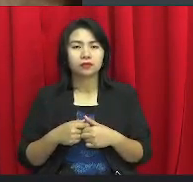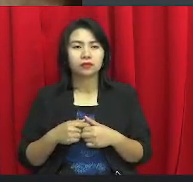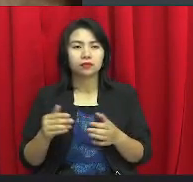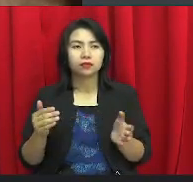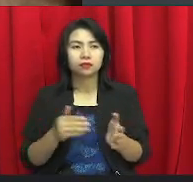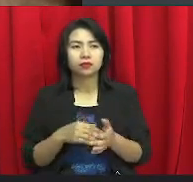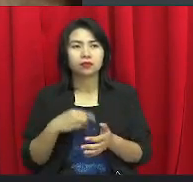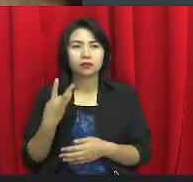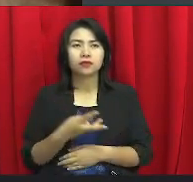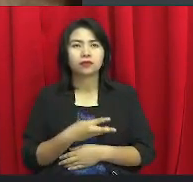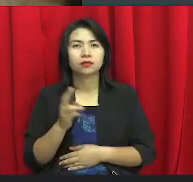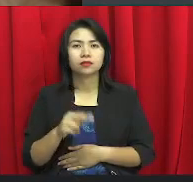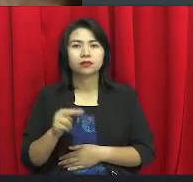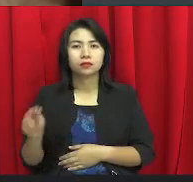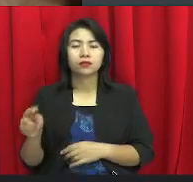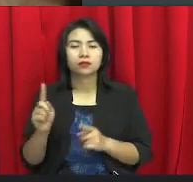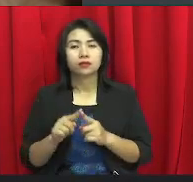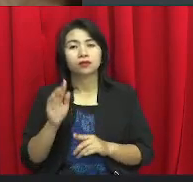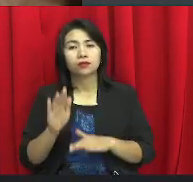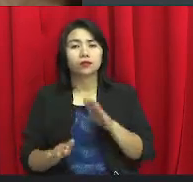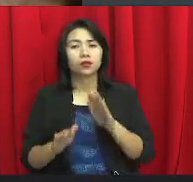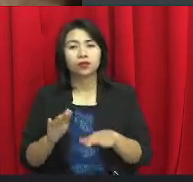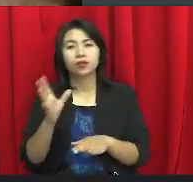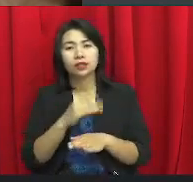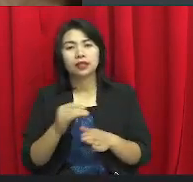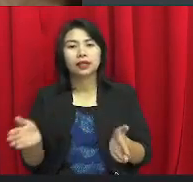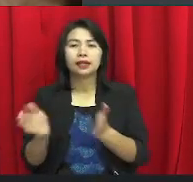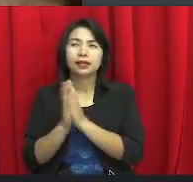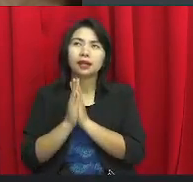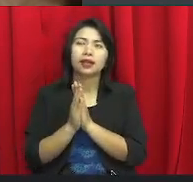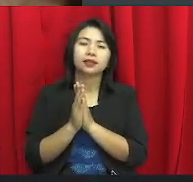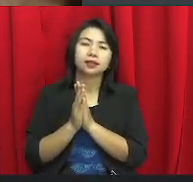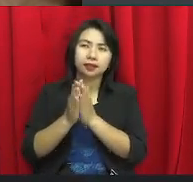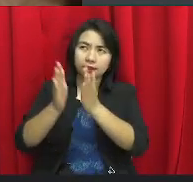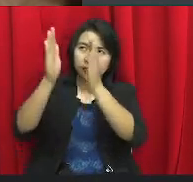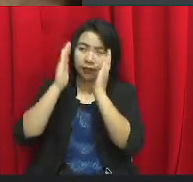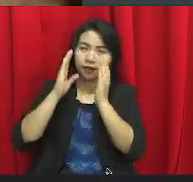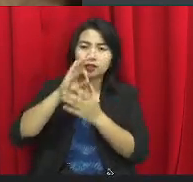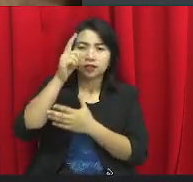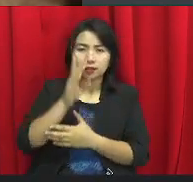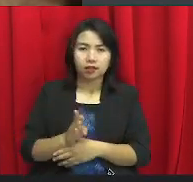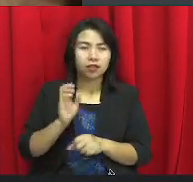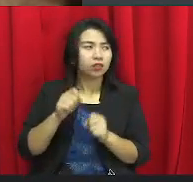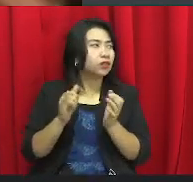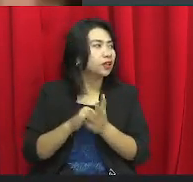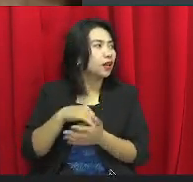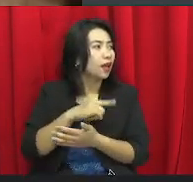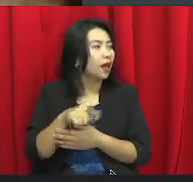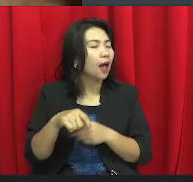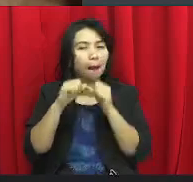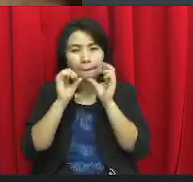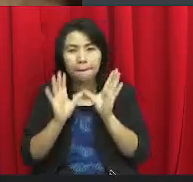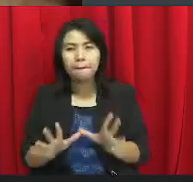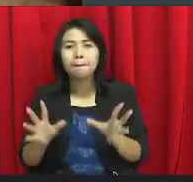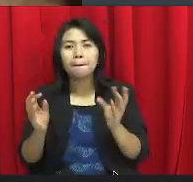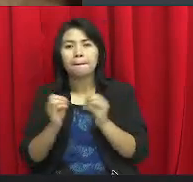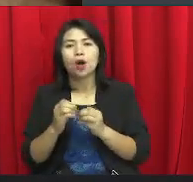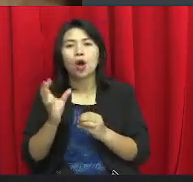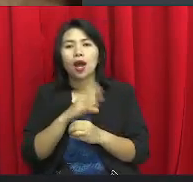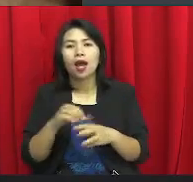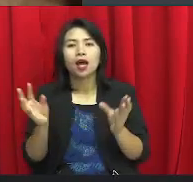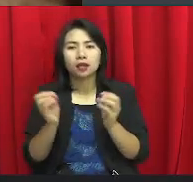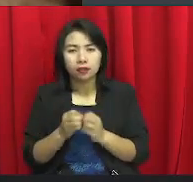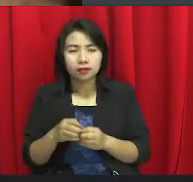walk and please God, so ye would abound more and more. Nakita niyo mga kapatid? No, furthermore. So